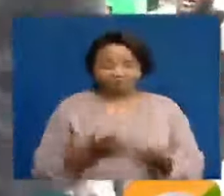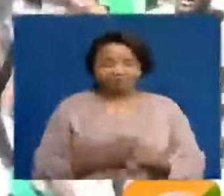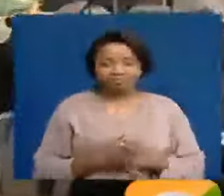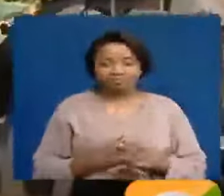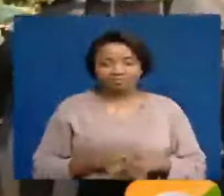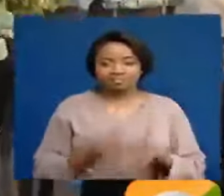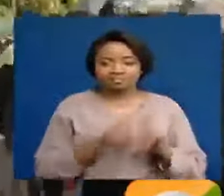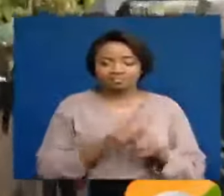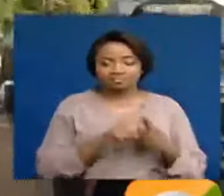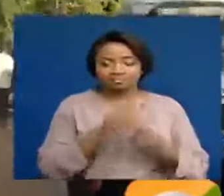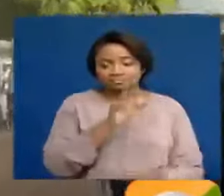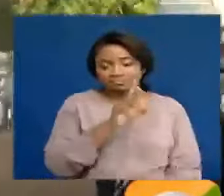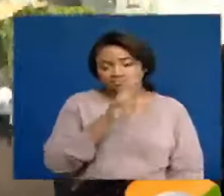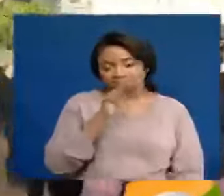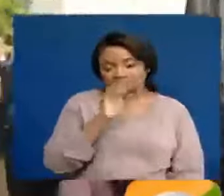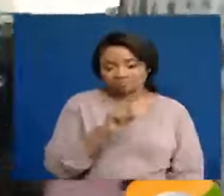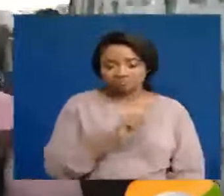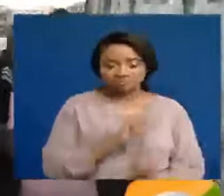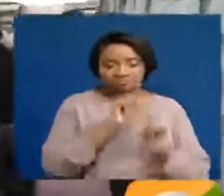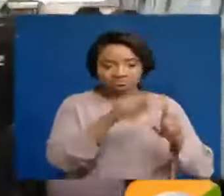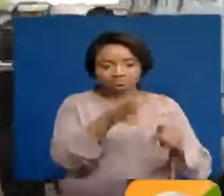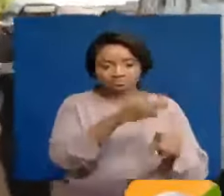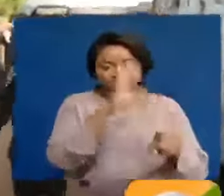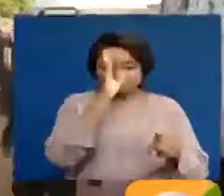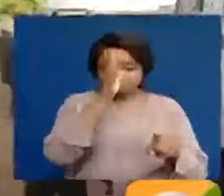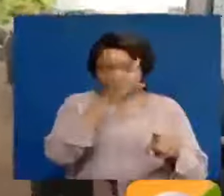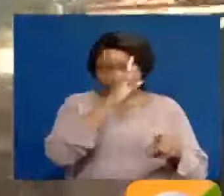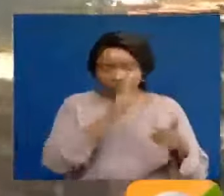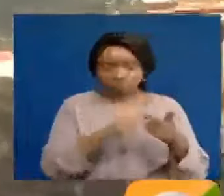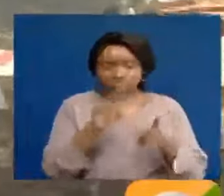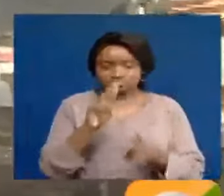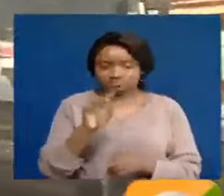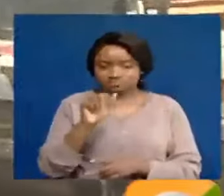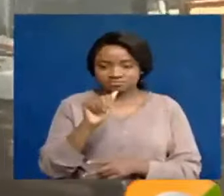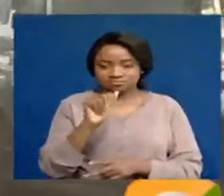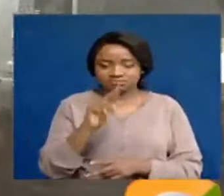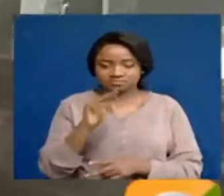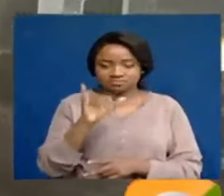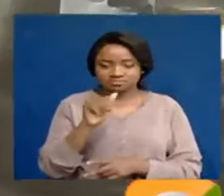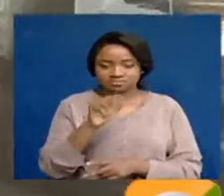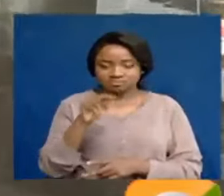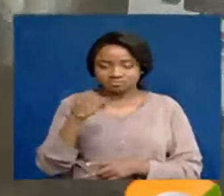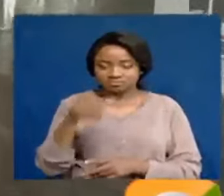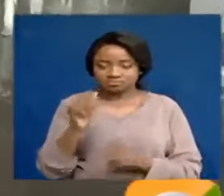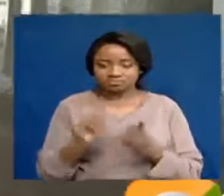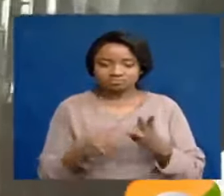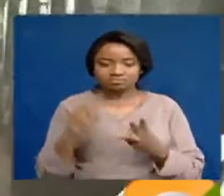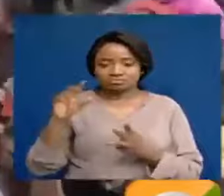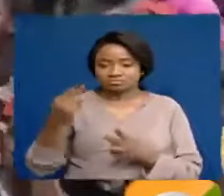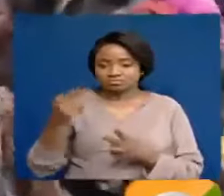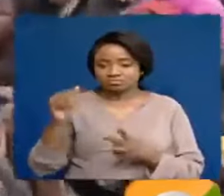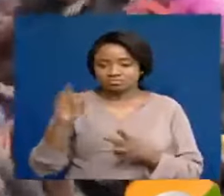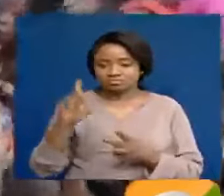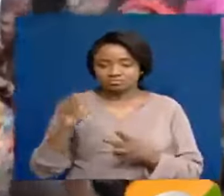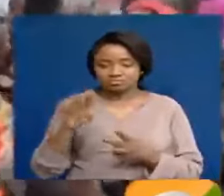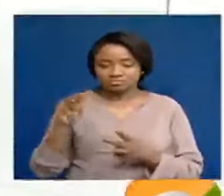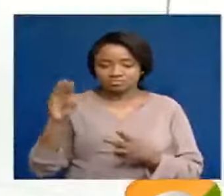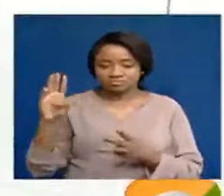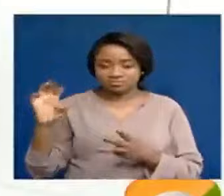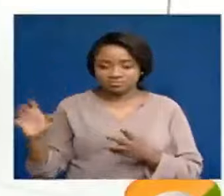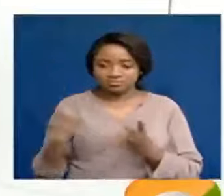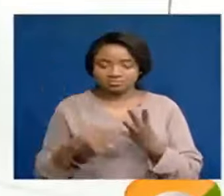Services ulifika maeneo ya Bungoma mjini, Manyanja, Harambee, Mumias na Kakamega. Hawa